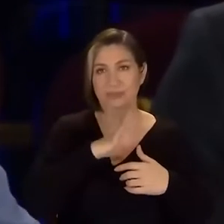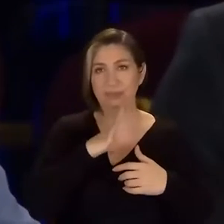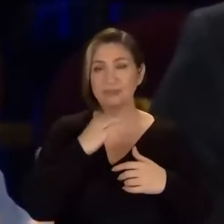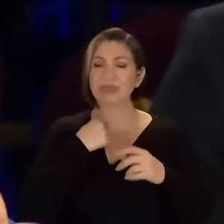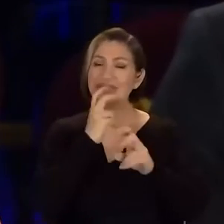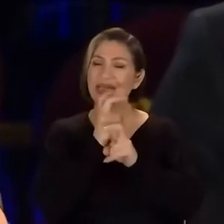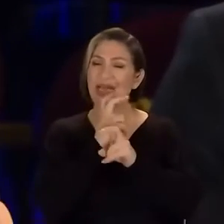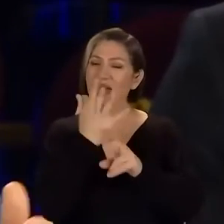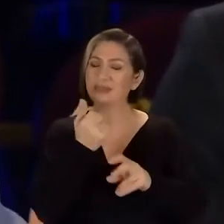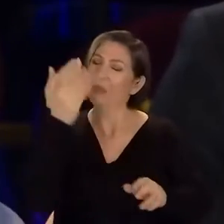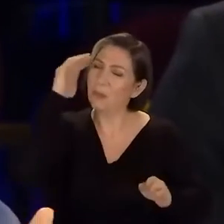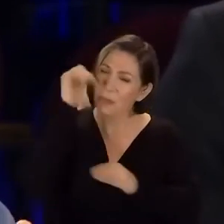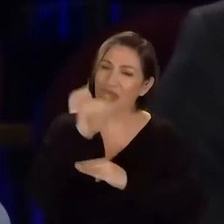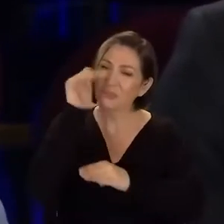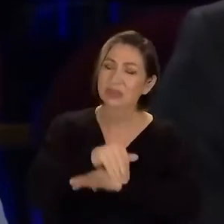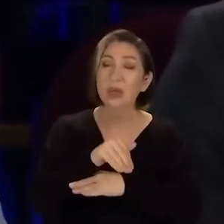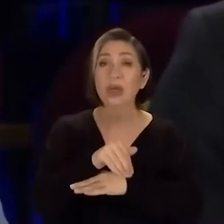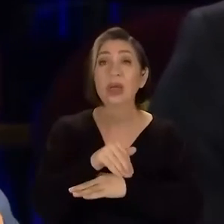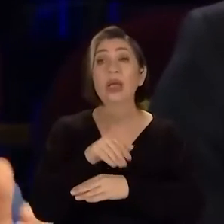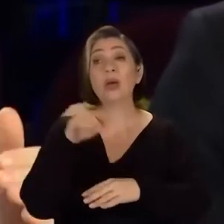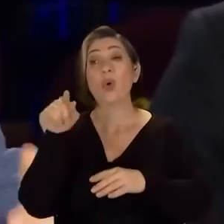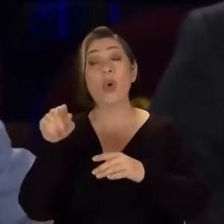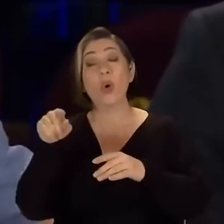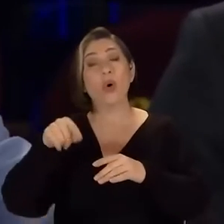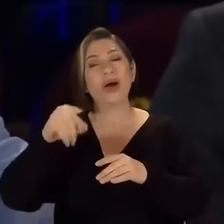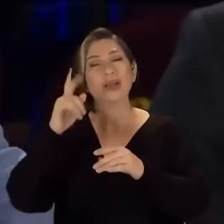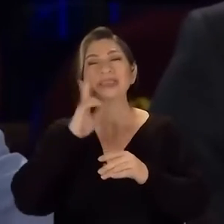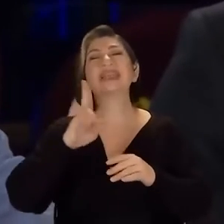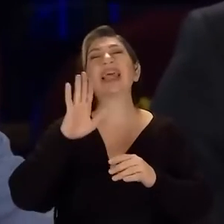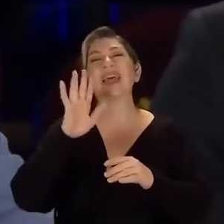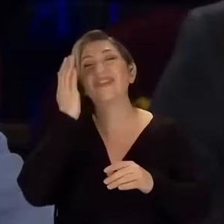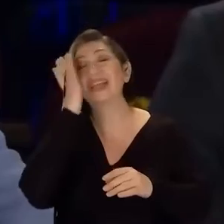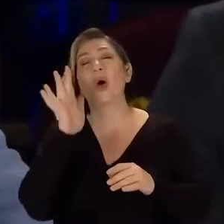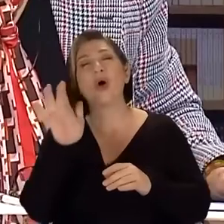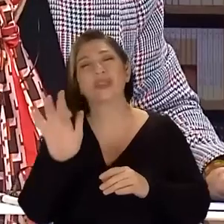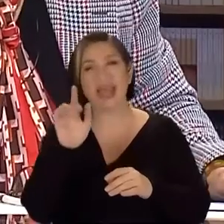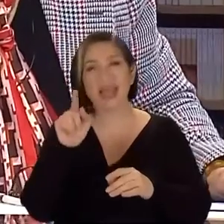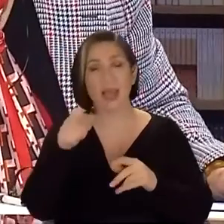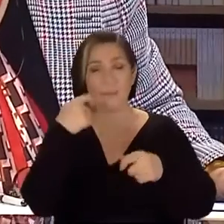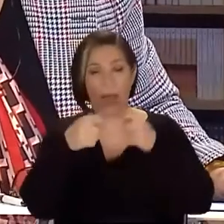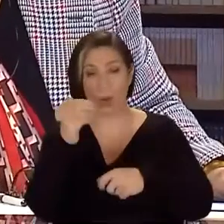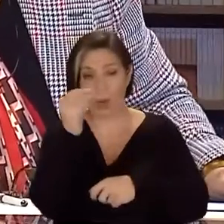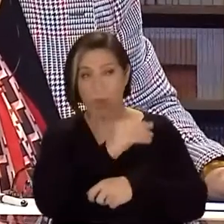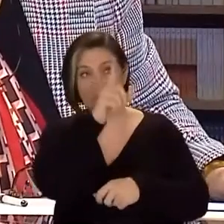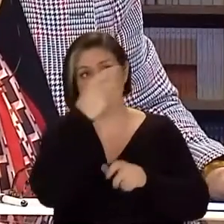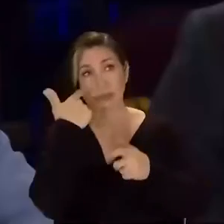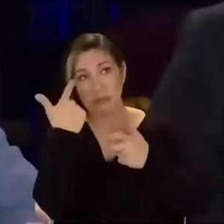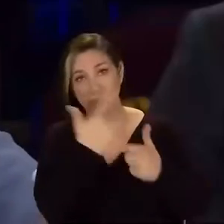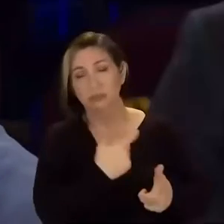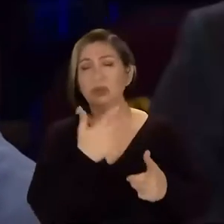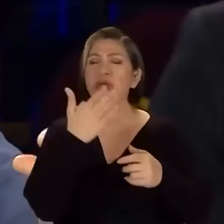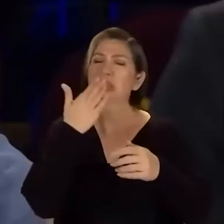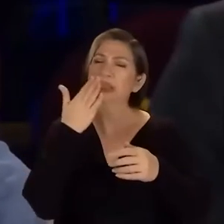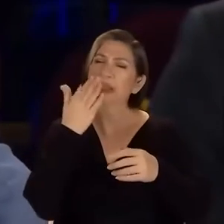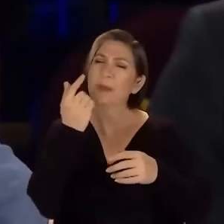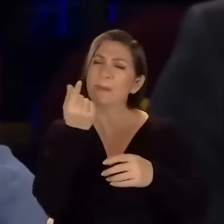risk alırız, batarsak batarız. Orta sınıf diyor ki devlete ben paramı bankaya koyarım, senin gözetimindedir bu para. Reel